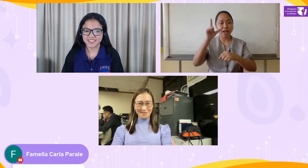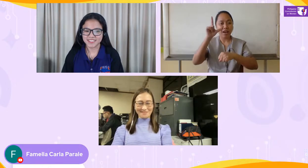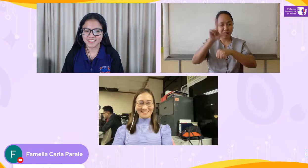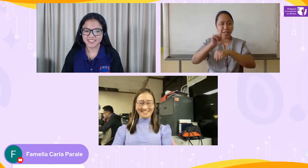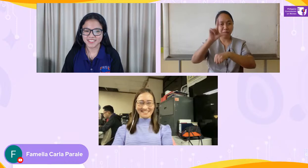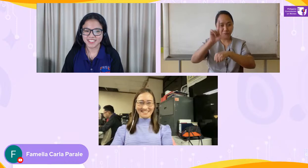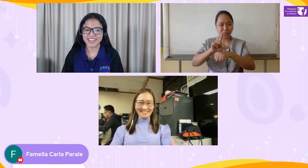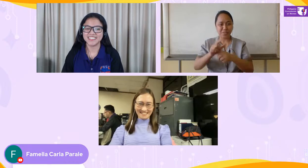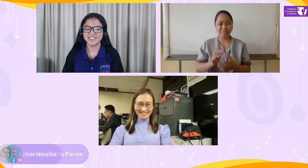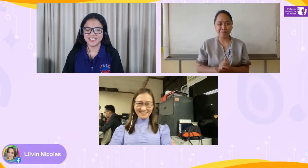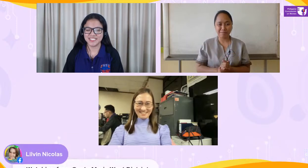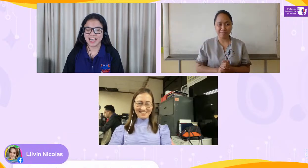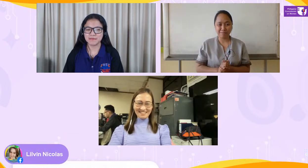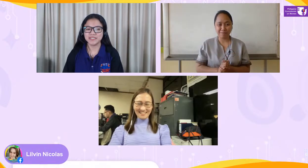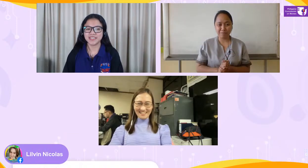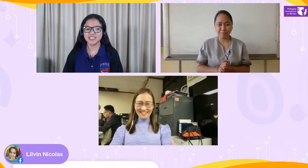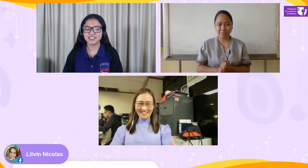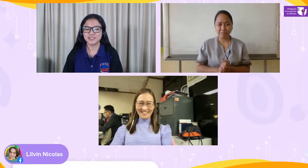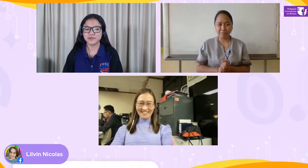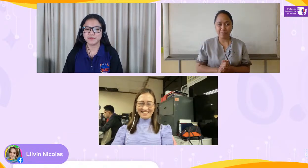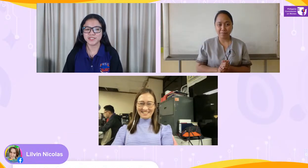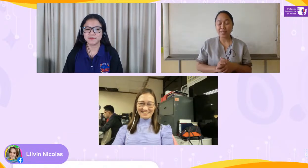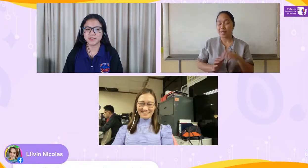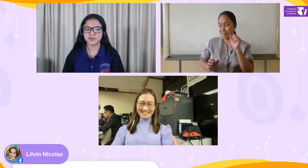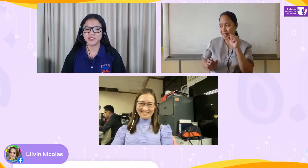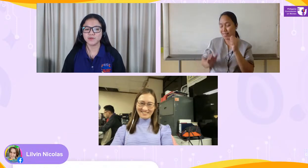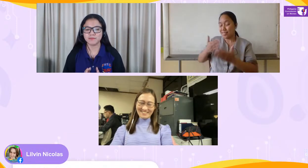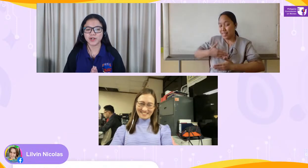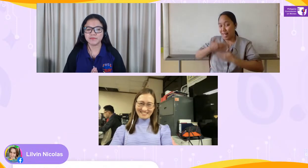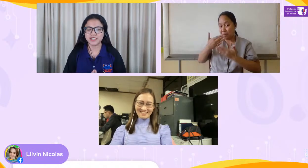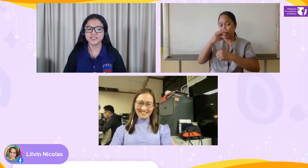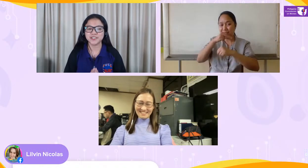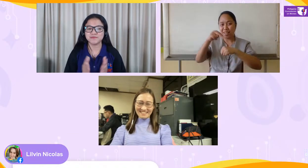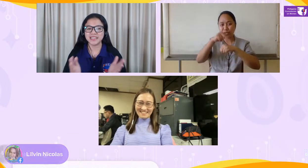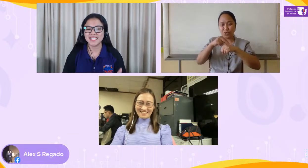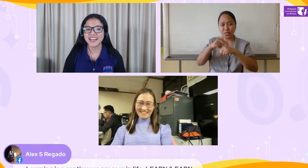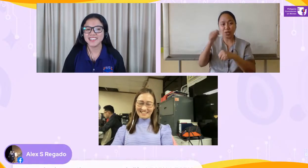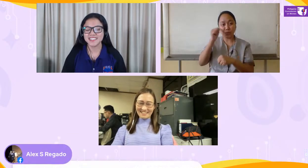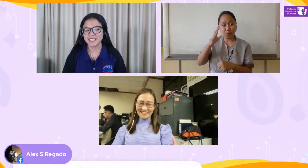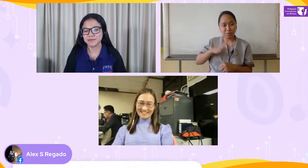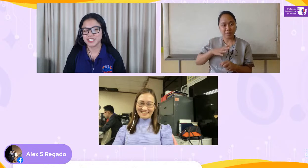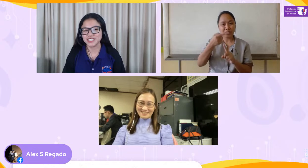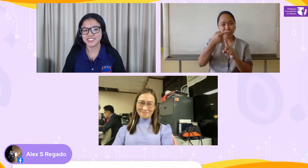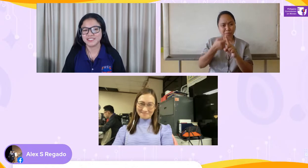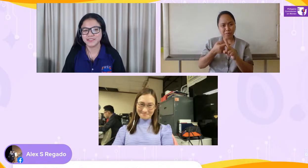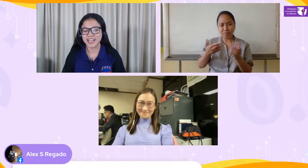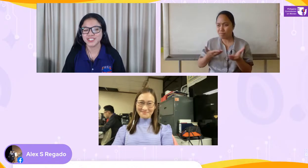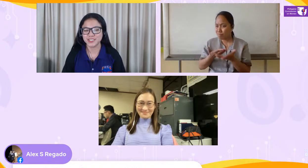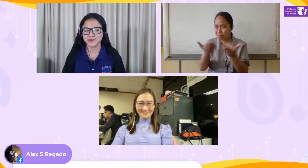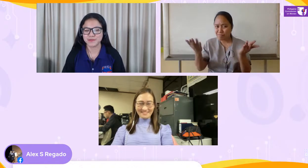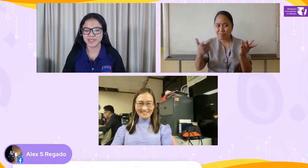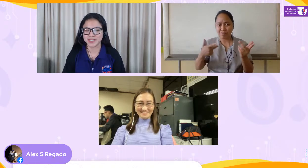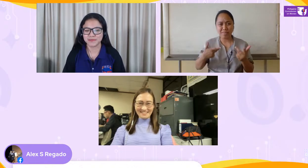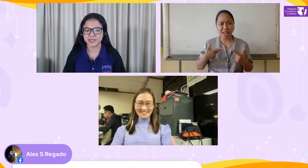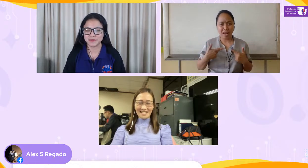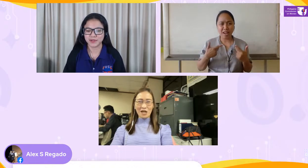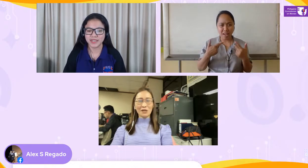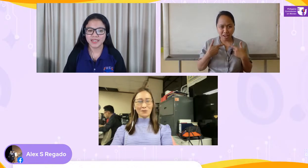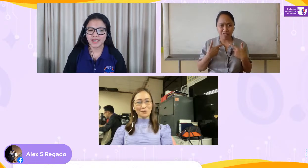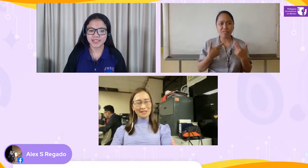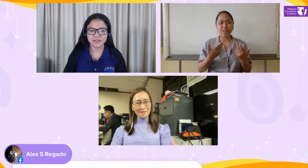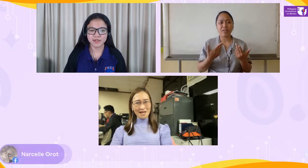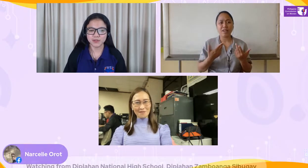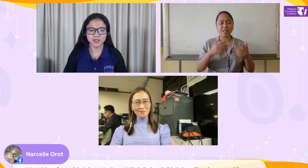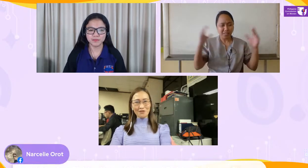Local Employment. Ayun, Happy National Women's Month po. Nawa po ay meron kayong maligayang selebrasyon ng National Women's Month